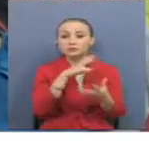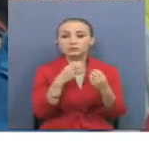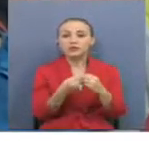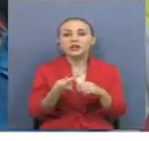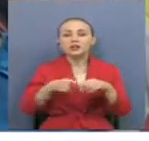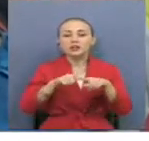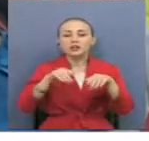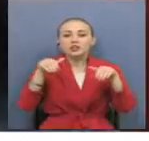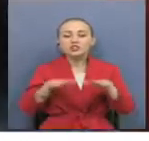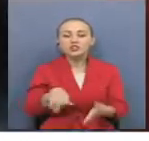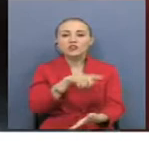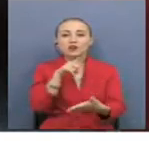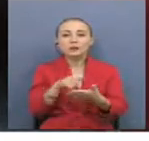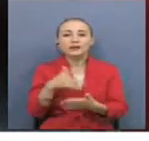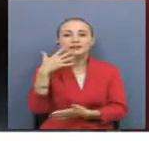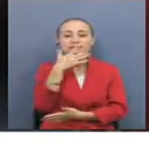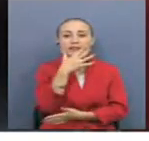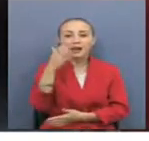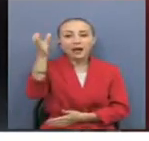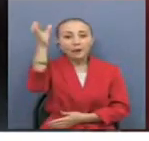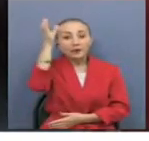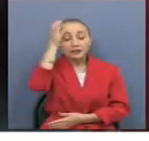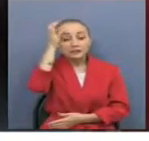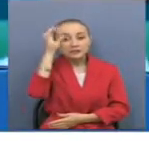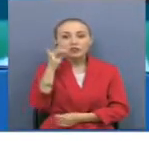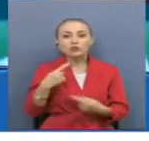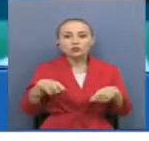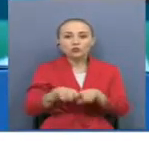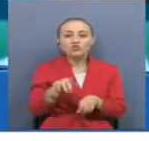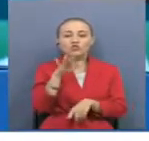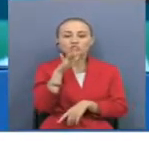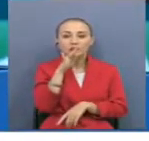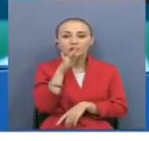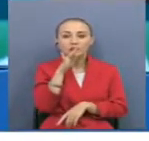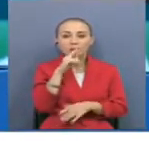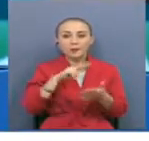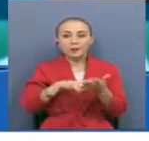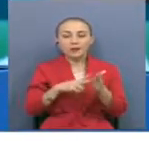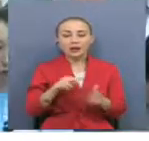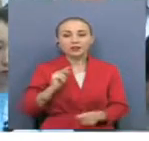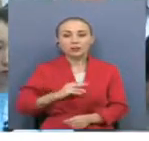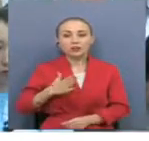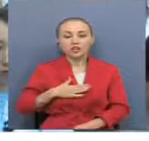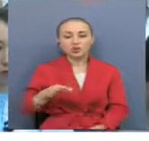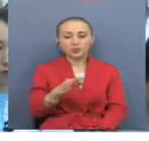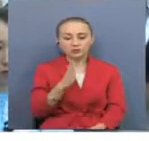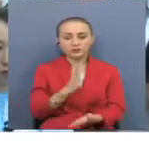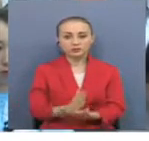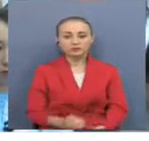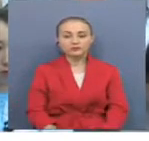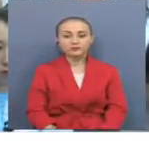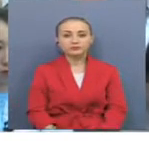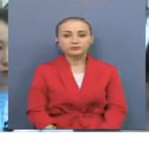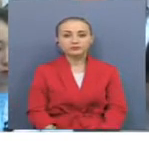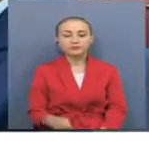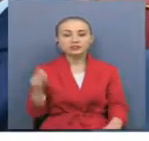үшін білікті кадр мәселесі мен заманауи материалды техникалық базасында жүйелі жұмыстар атқару. Алдағы міндеттерді